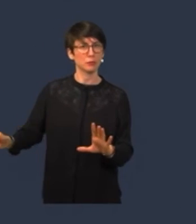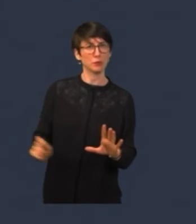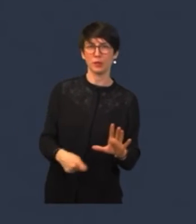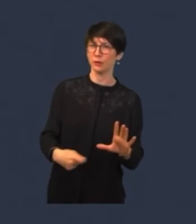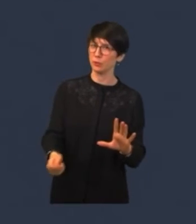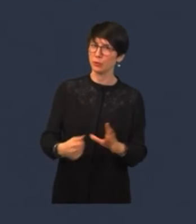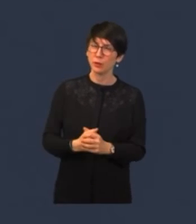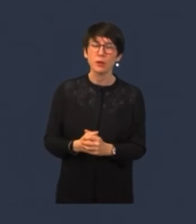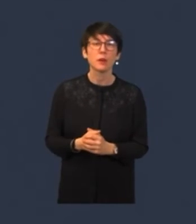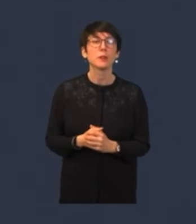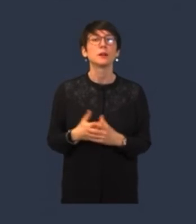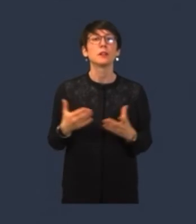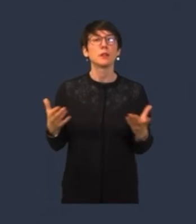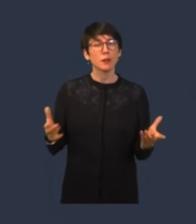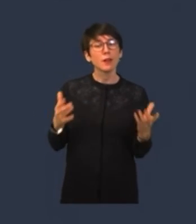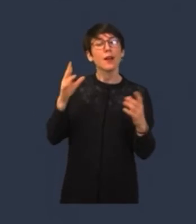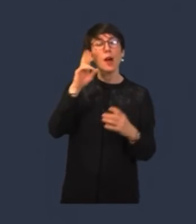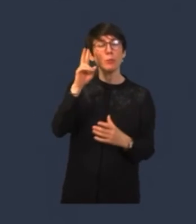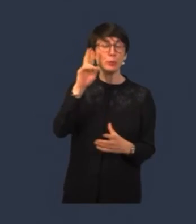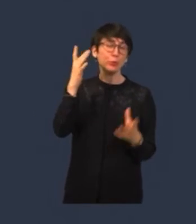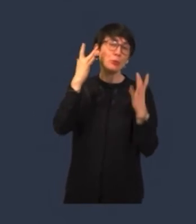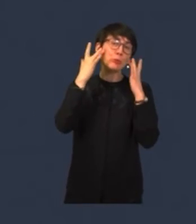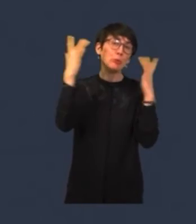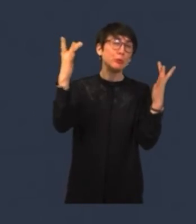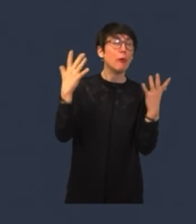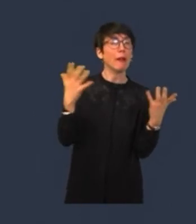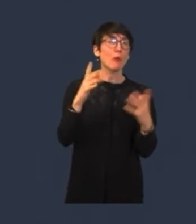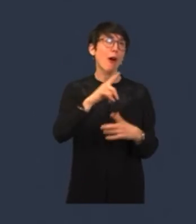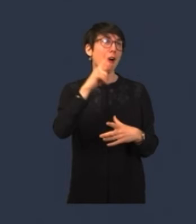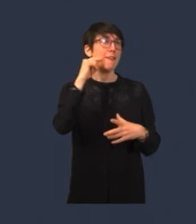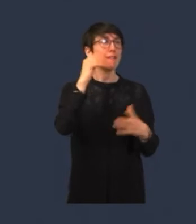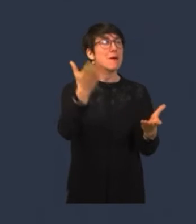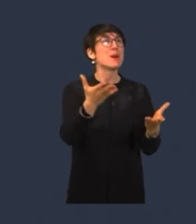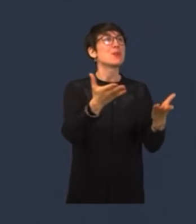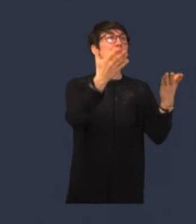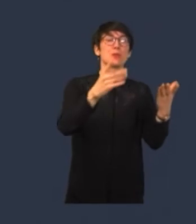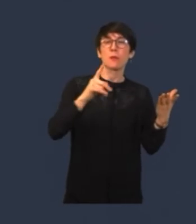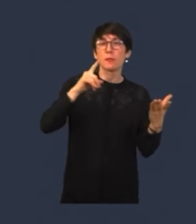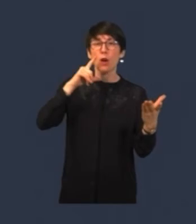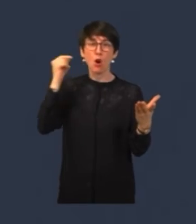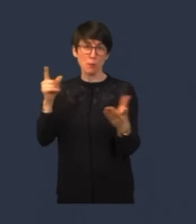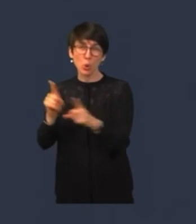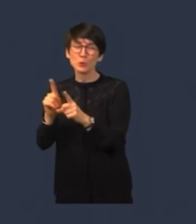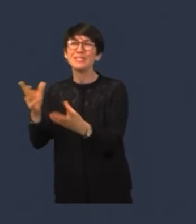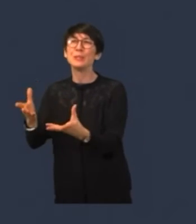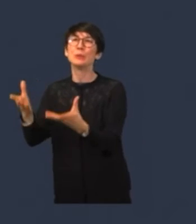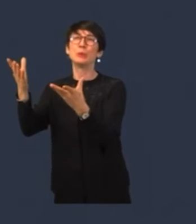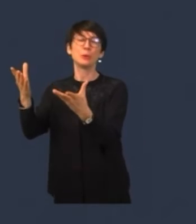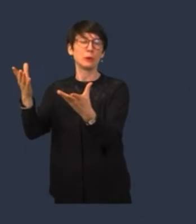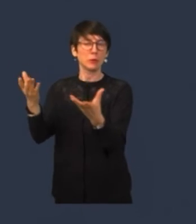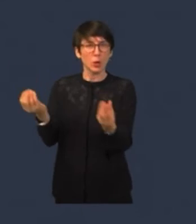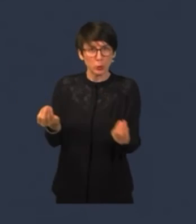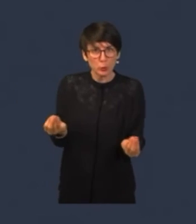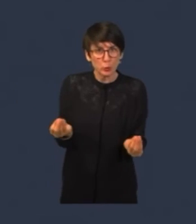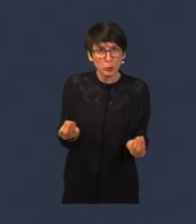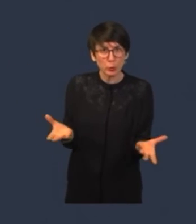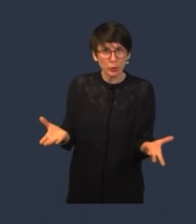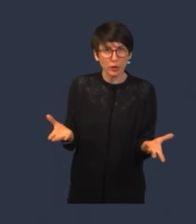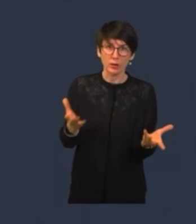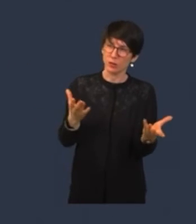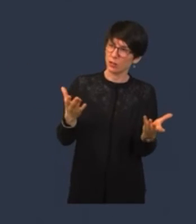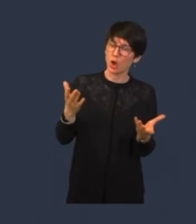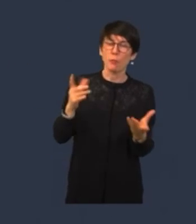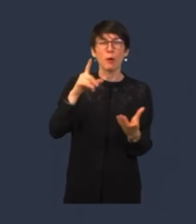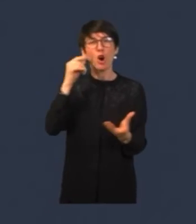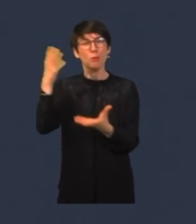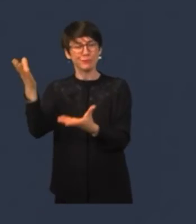ces habitudes culturelles qui plaçaient haut la femme et l'homme par la même occasion? Vous savez, galanterie, flatterie, consolation, une